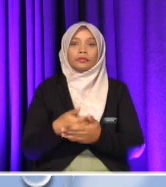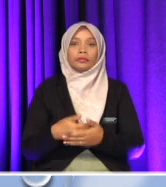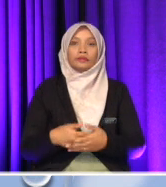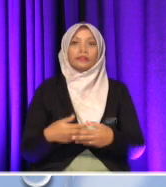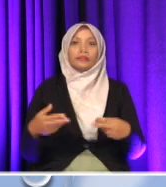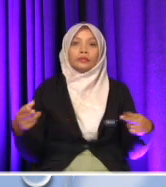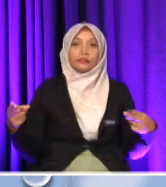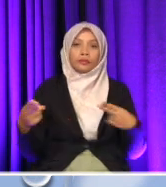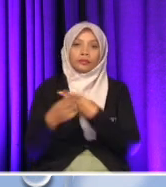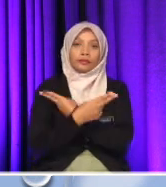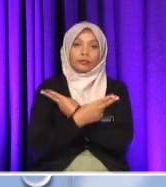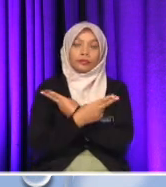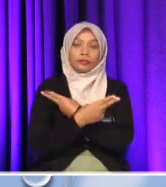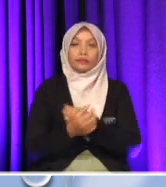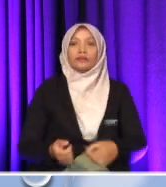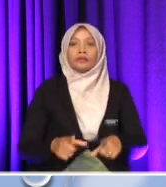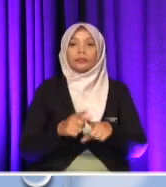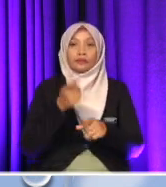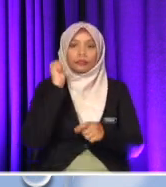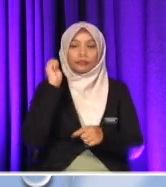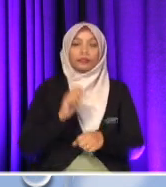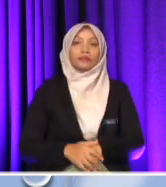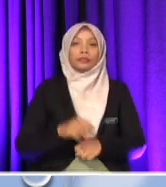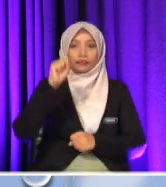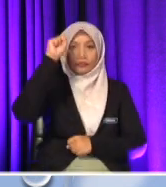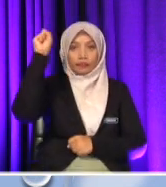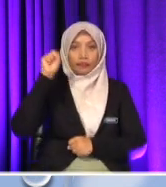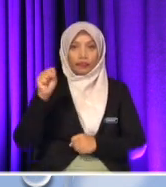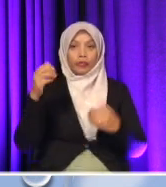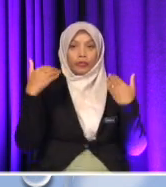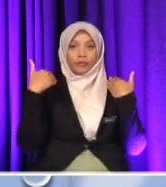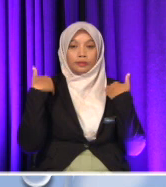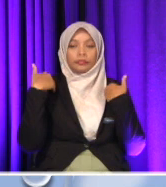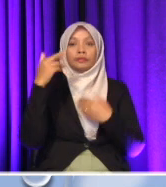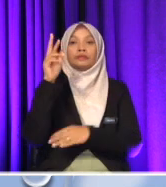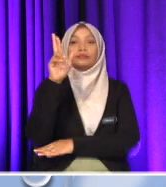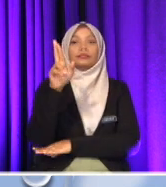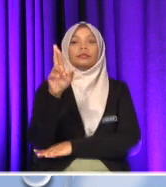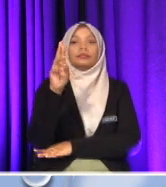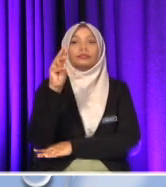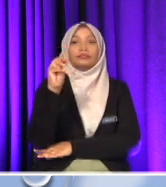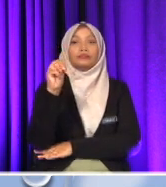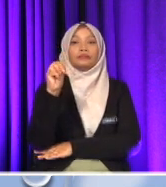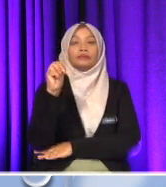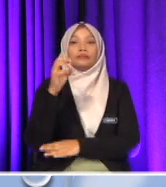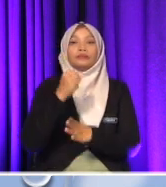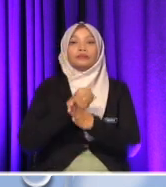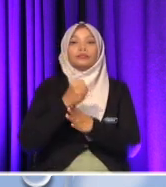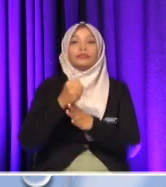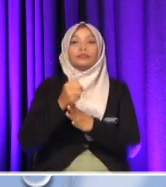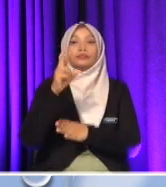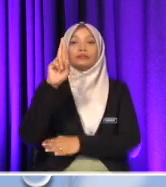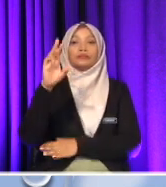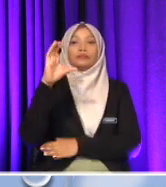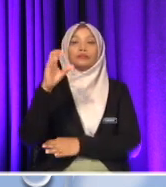dalam laluan kita tadi. Okey, sama ada soalan adalah RL, RC ataupun RLC yang saya